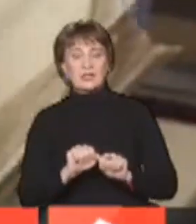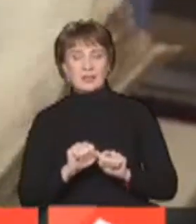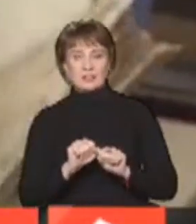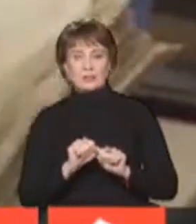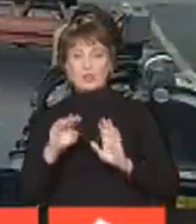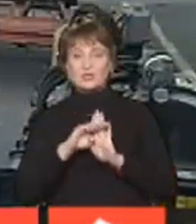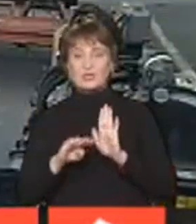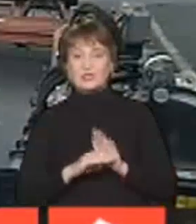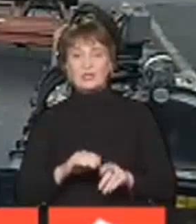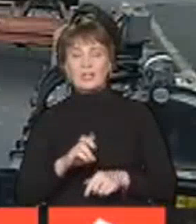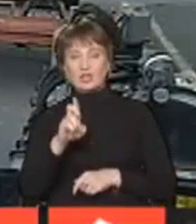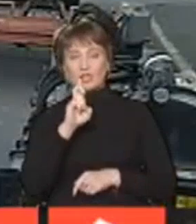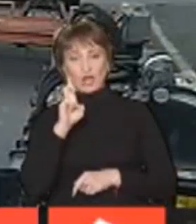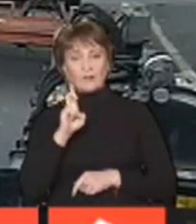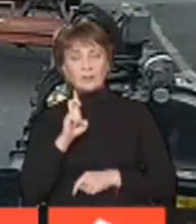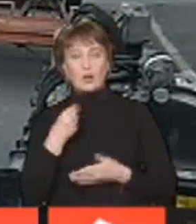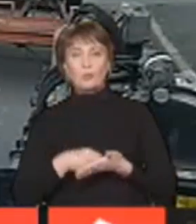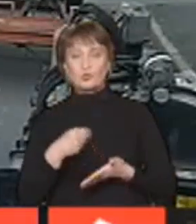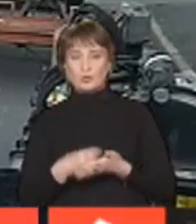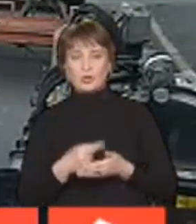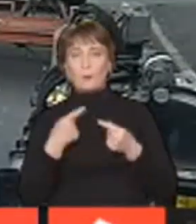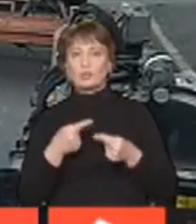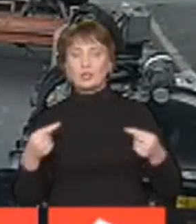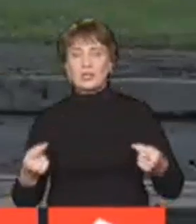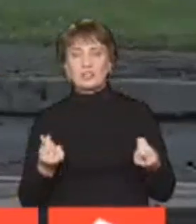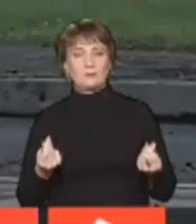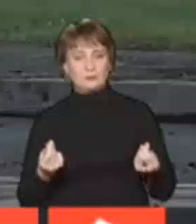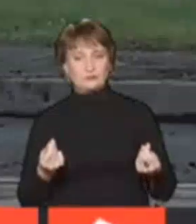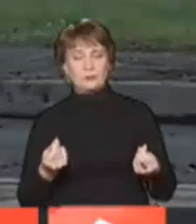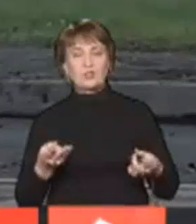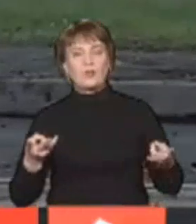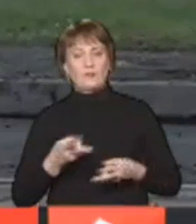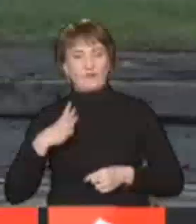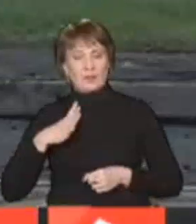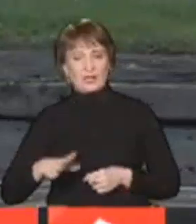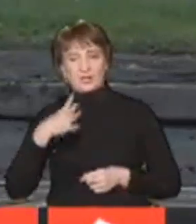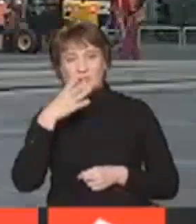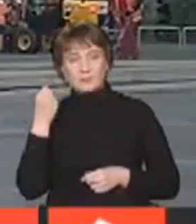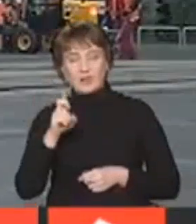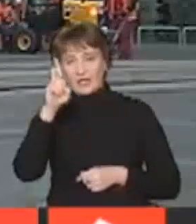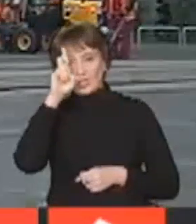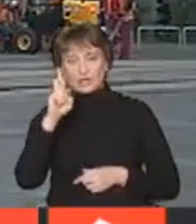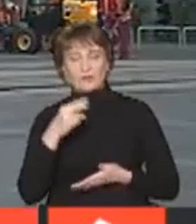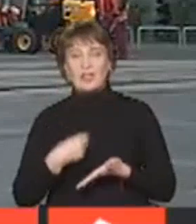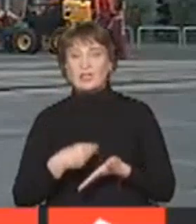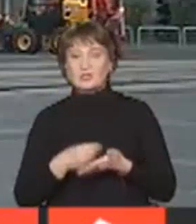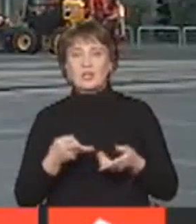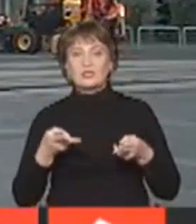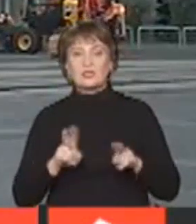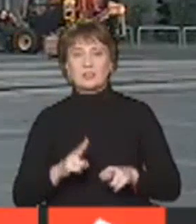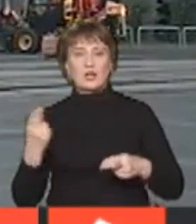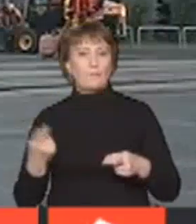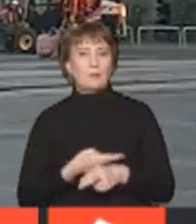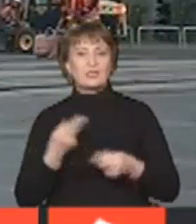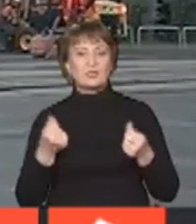державного бюджету. А от про решту витрат доведеться допоки забути. Державне казначейство залишило без грошей